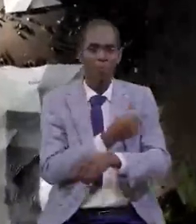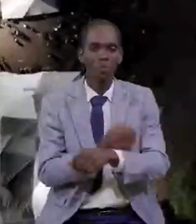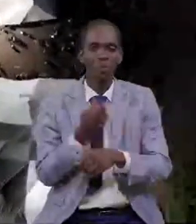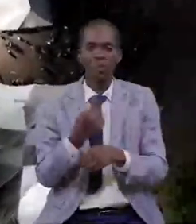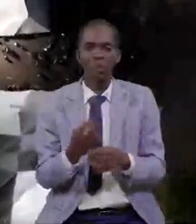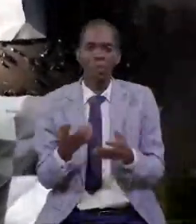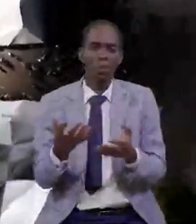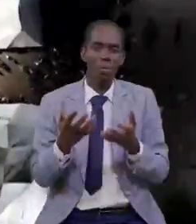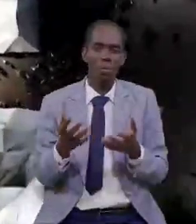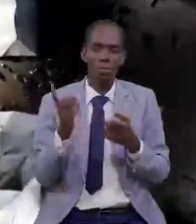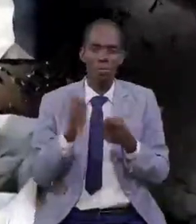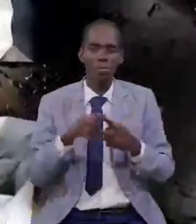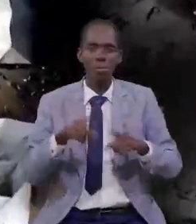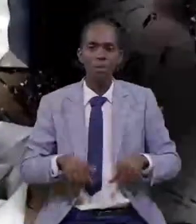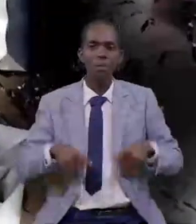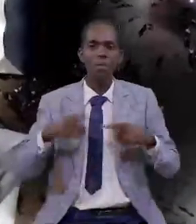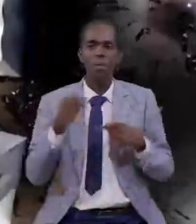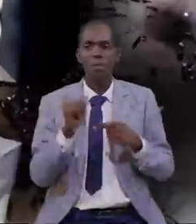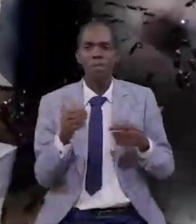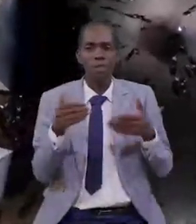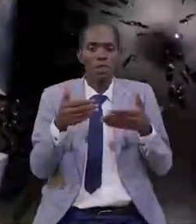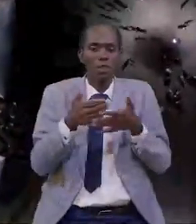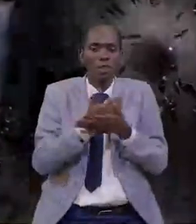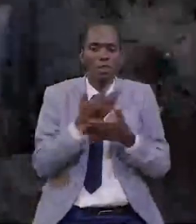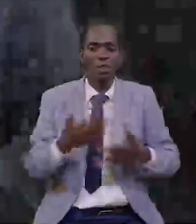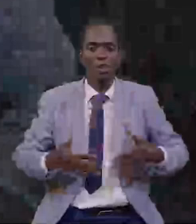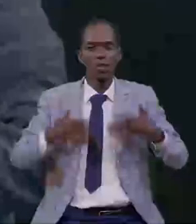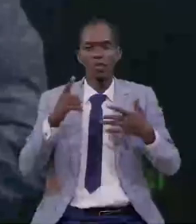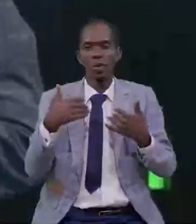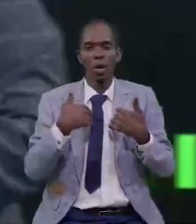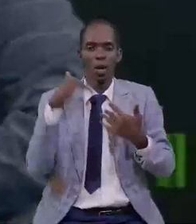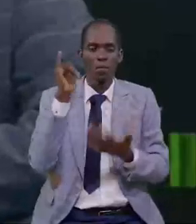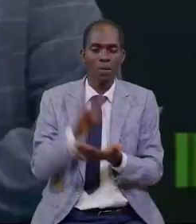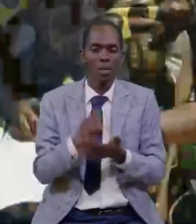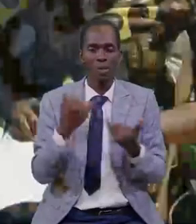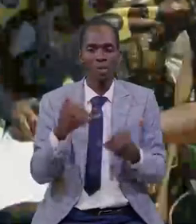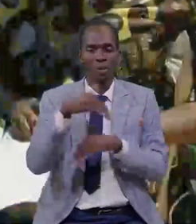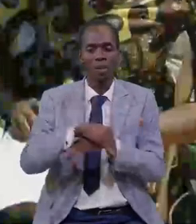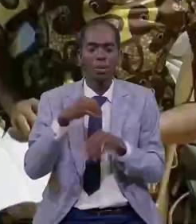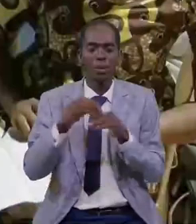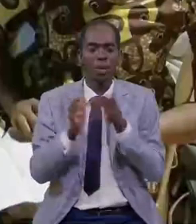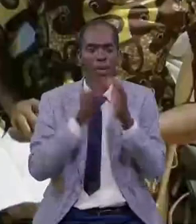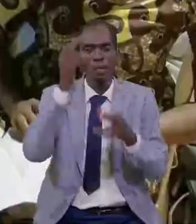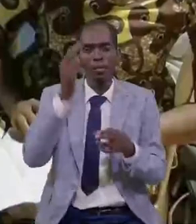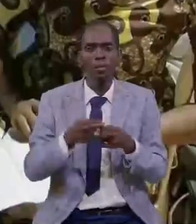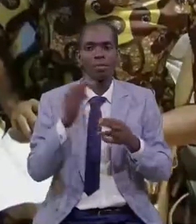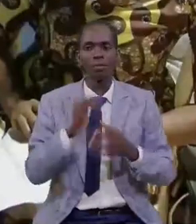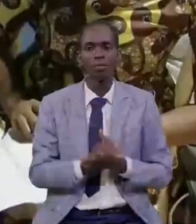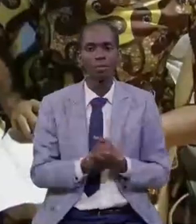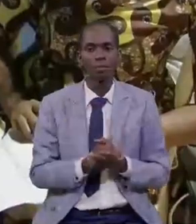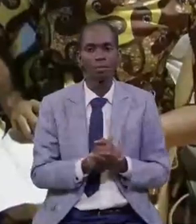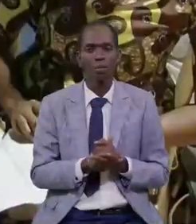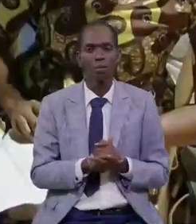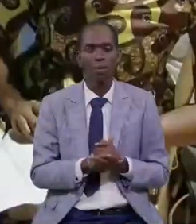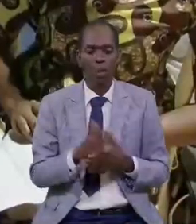désir de mener une nouvelle vie tu as ça ce soir au nom de Jésus